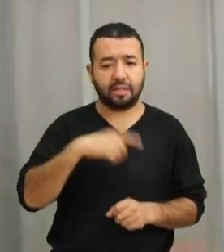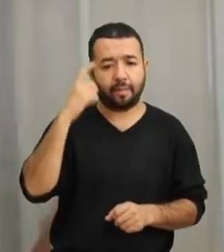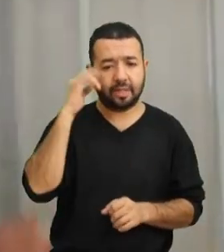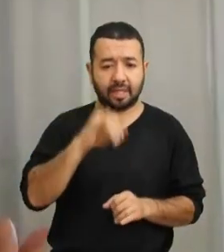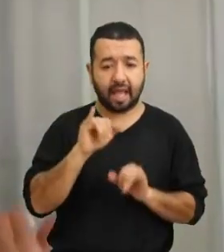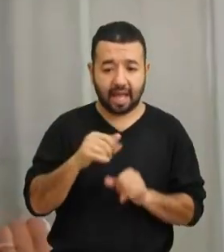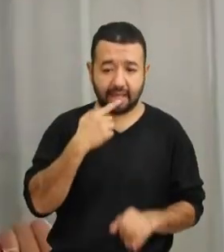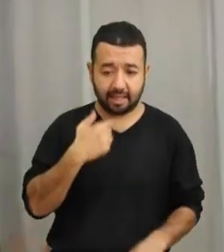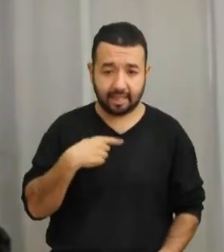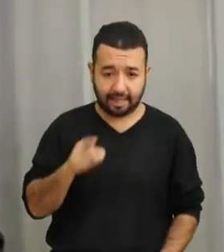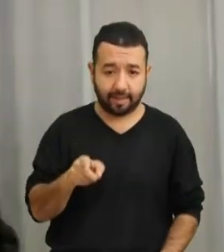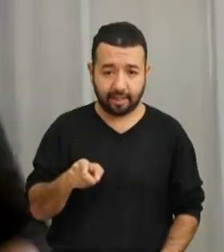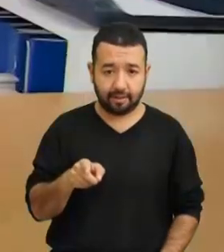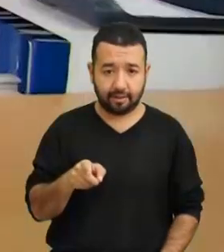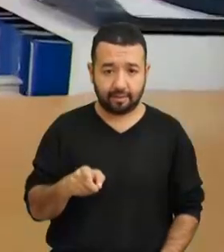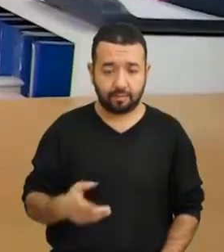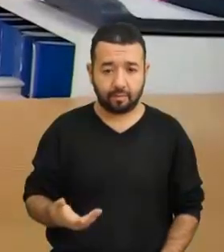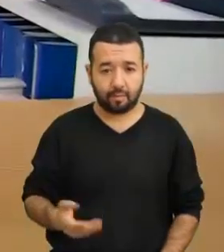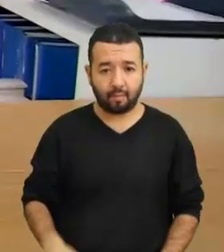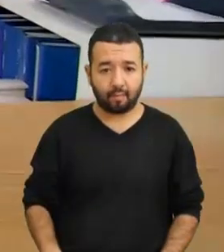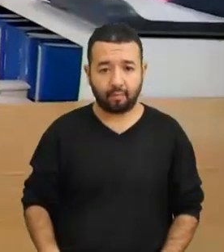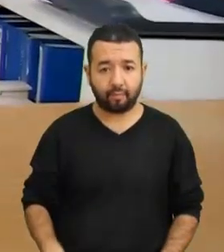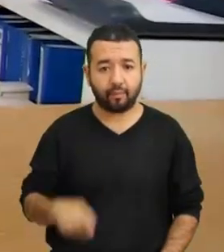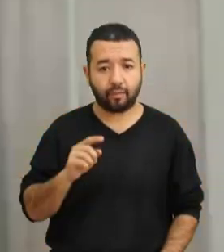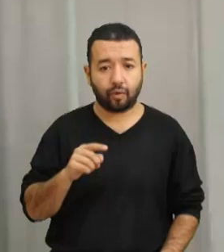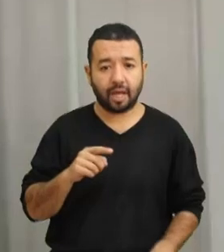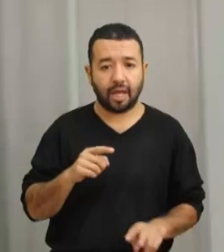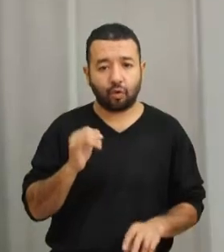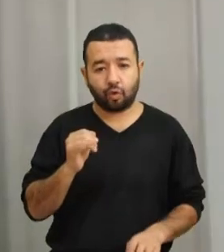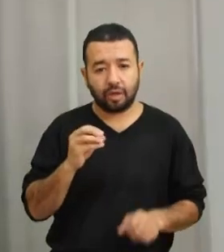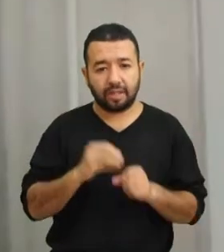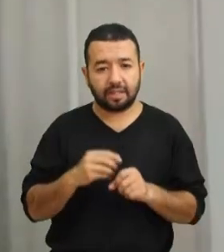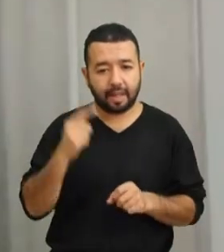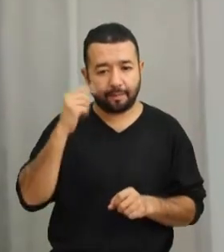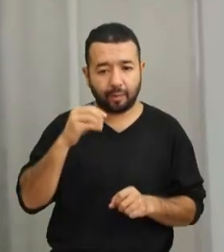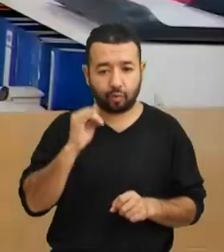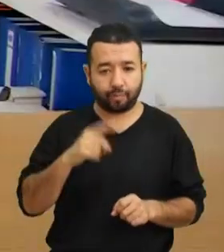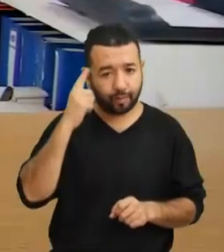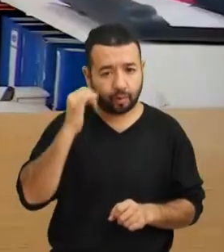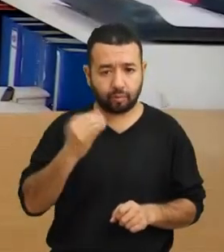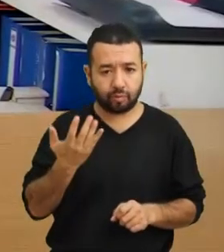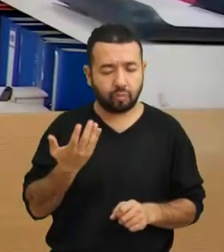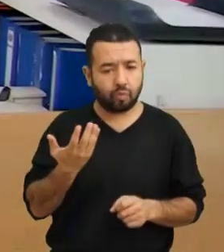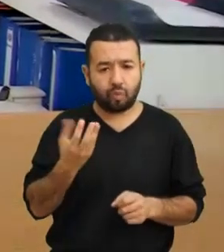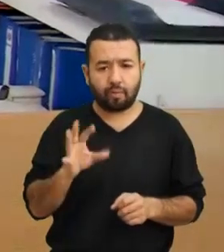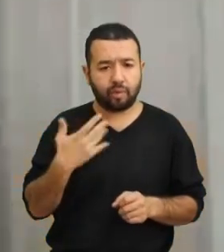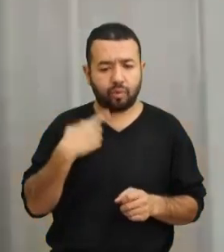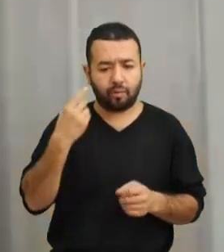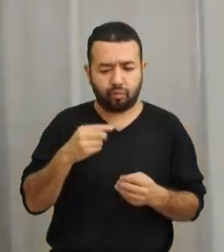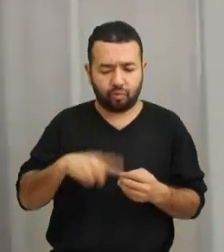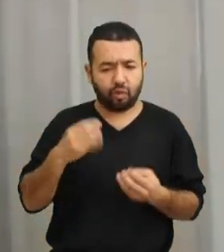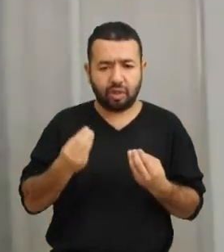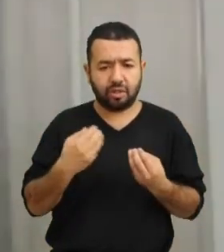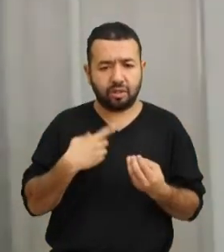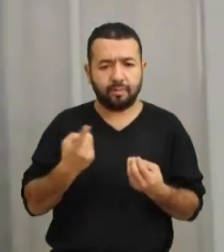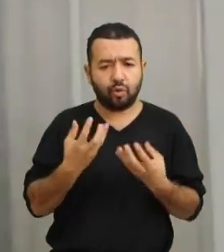başına gelebilecek ufak tefek aksilikler. İşte o aksiliklerden falan bir şey geldi mi başına diye soracaktım canım. Hayır Rüyam, çok şükür bir şey olmadı.